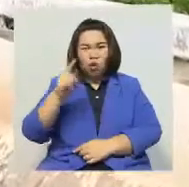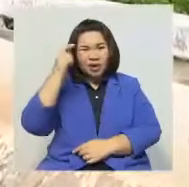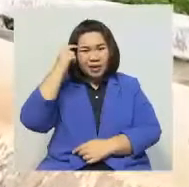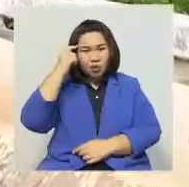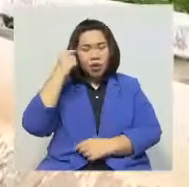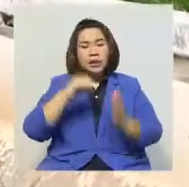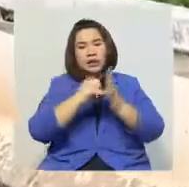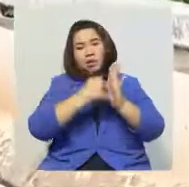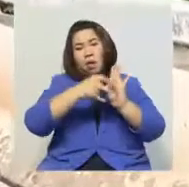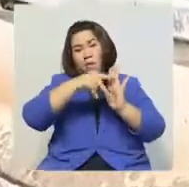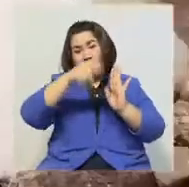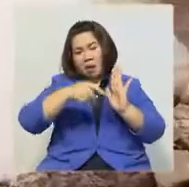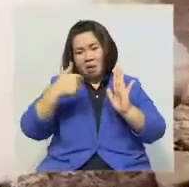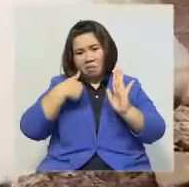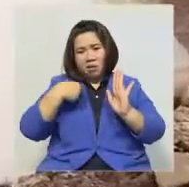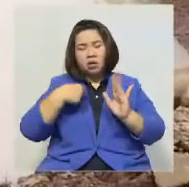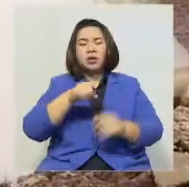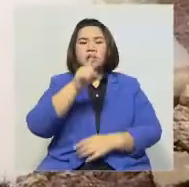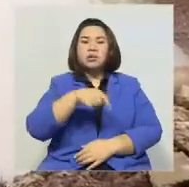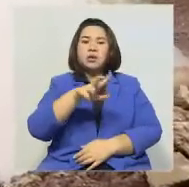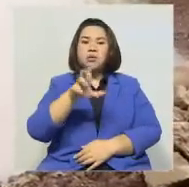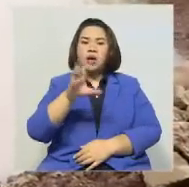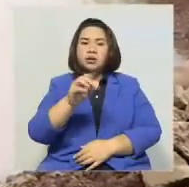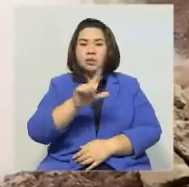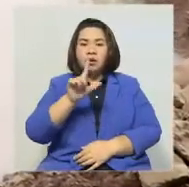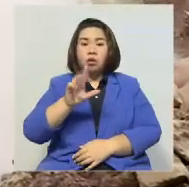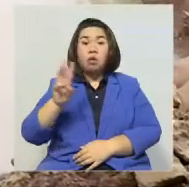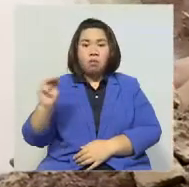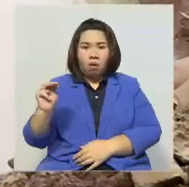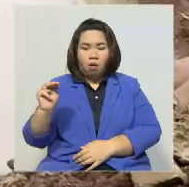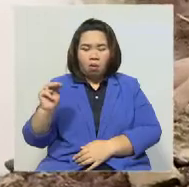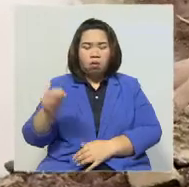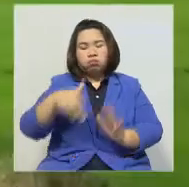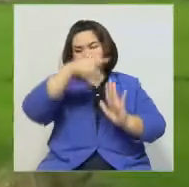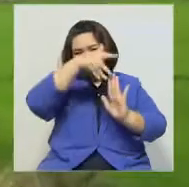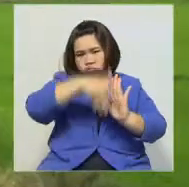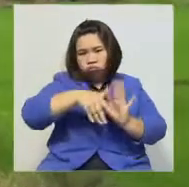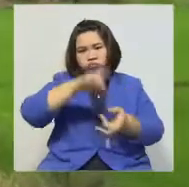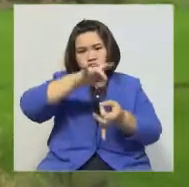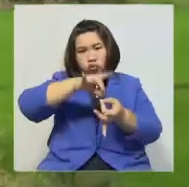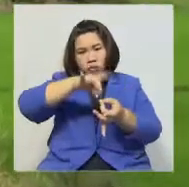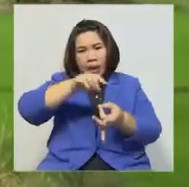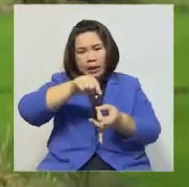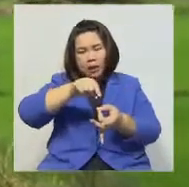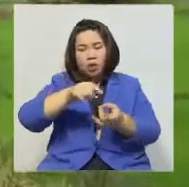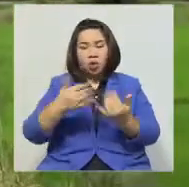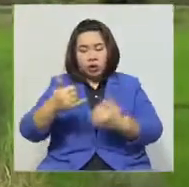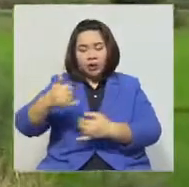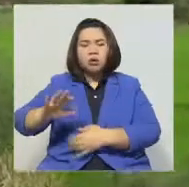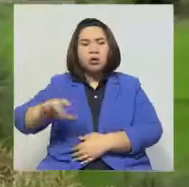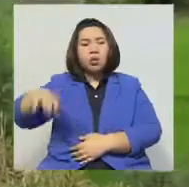น้ำที่จังหวัดแพร่ซึ่งมีปริมาณ 1,350 ล้านลูกบาศก์เมตรจะไหลเข้าสู่พื้นที่จังหวัดสุโขทัยซึ่งชลประทานสุโ